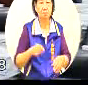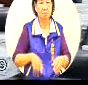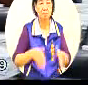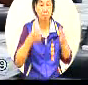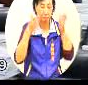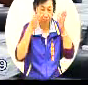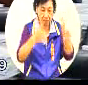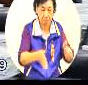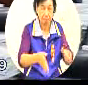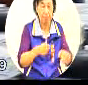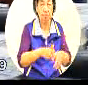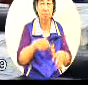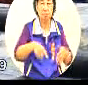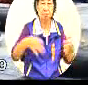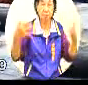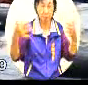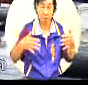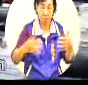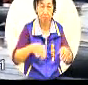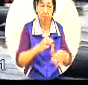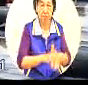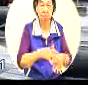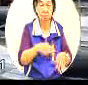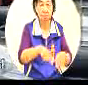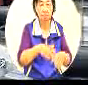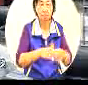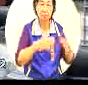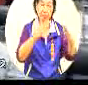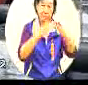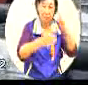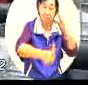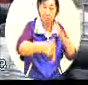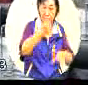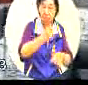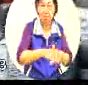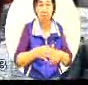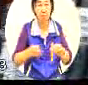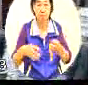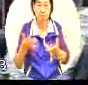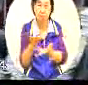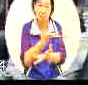的一些问题来跟我们市长这边来做讨论。首先